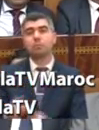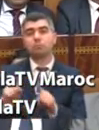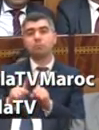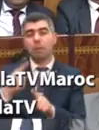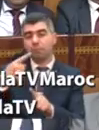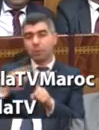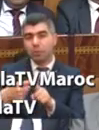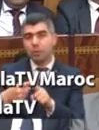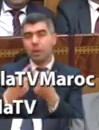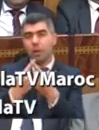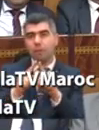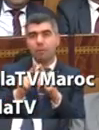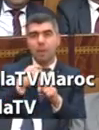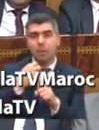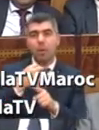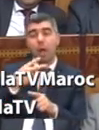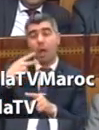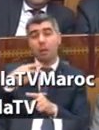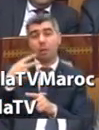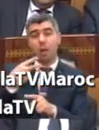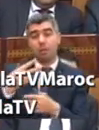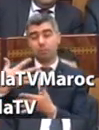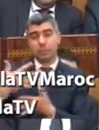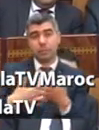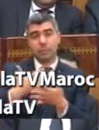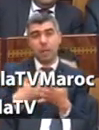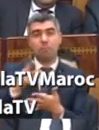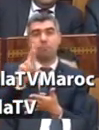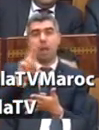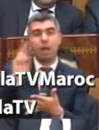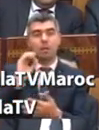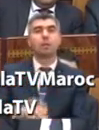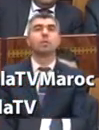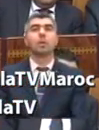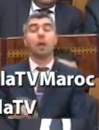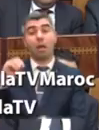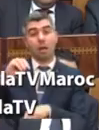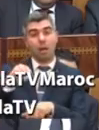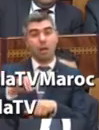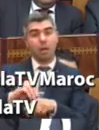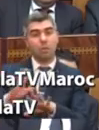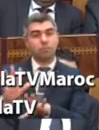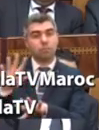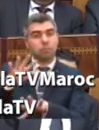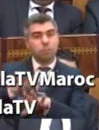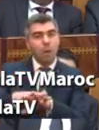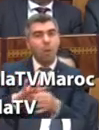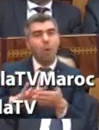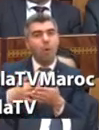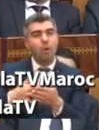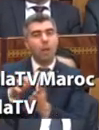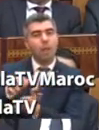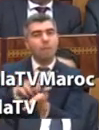الصناعية الفلاحية؟ وهنا نستحضر خطاب صاحب الجلالة ناصر الله في هذا المجال. كذلك هناك إجماع جميع الفلاحة السيد الوزير من